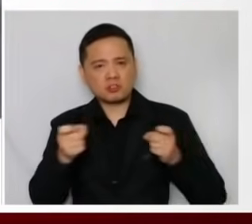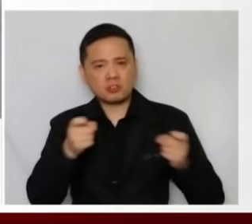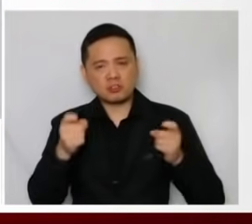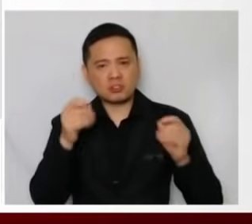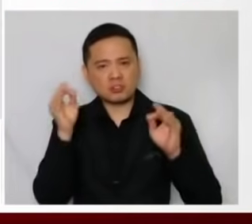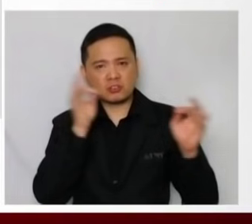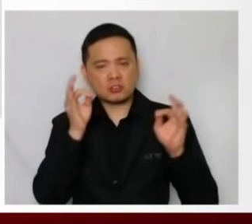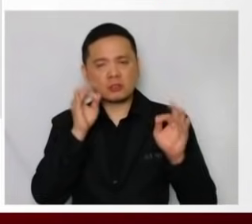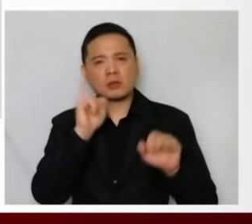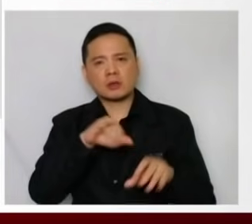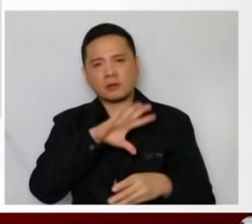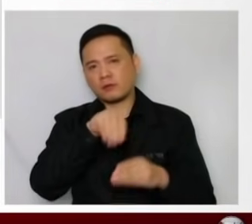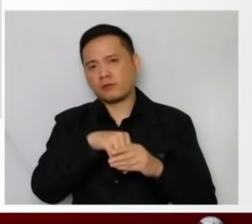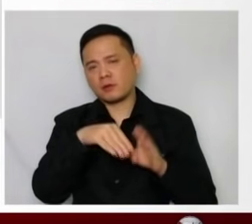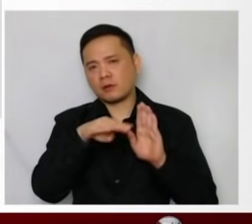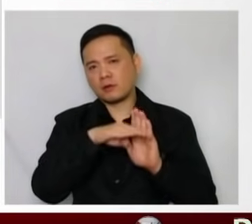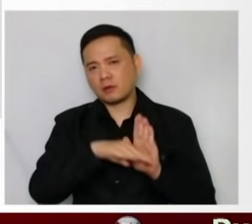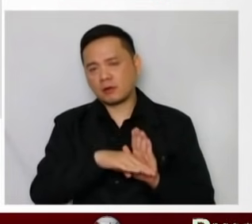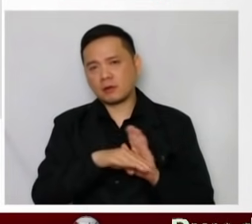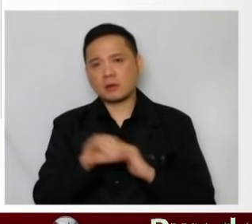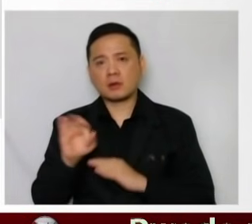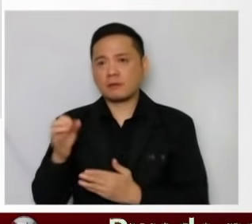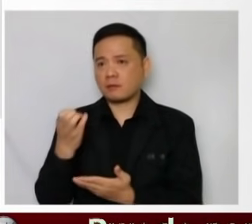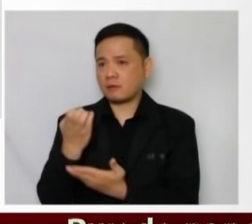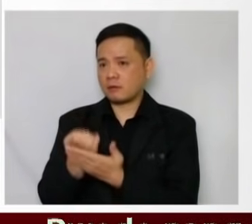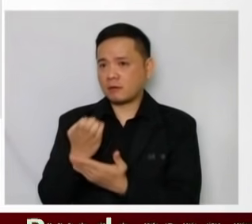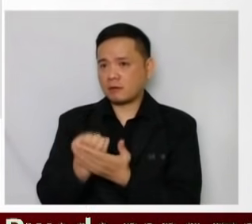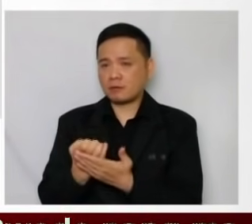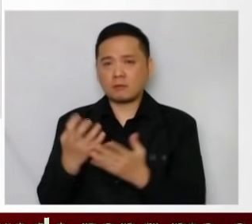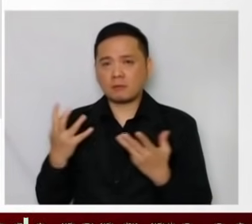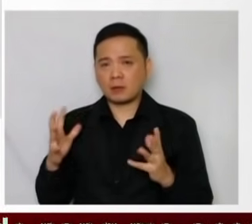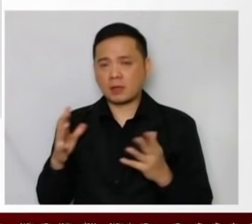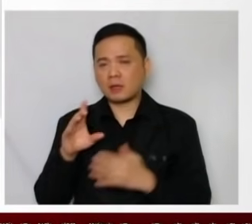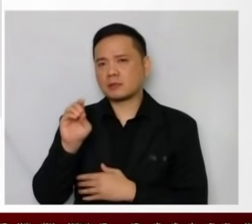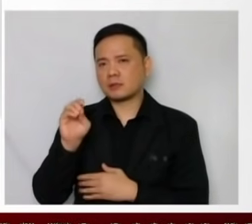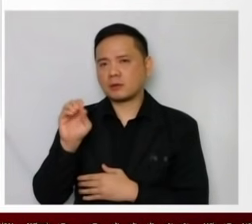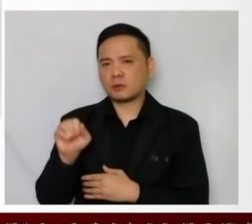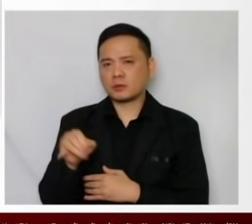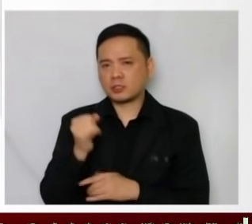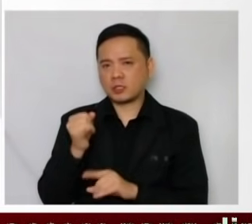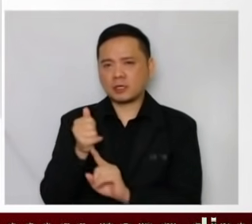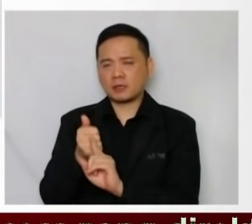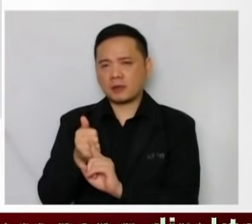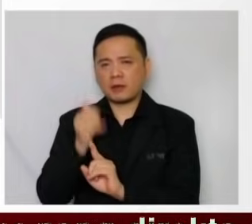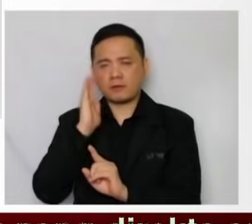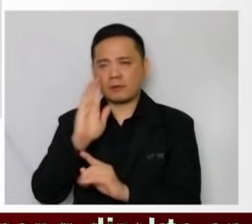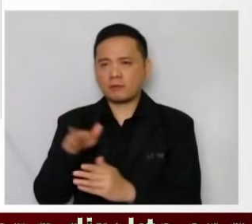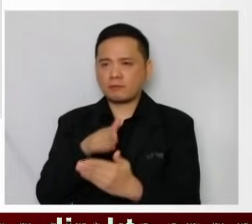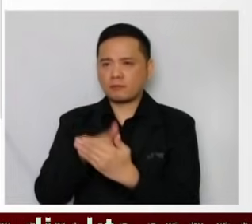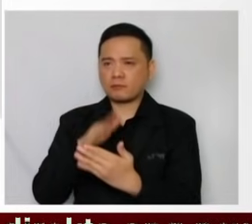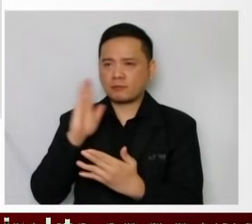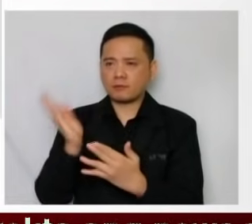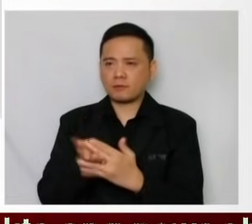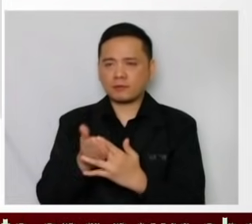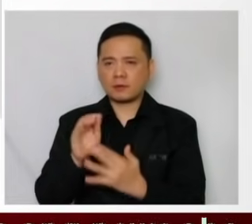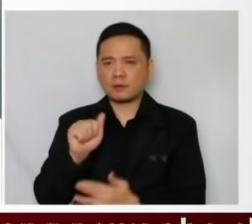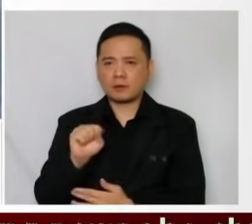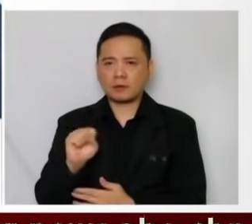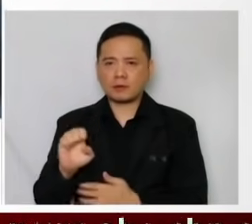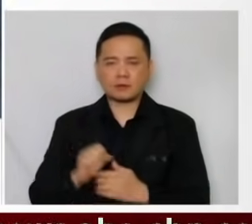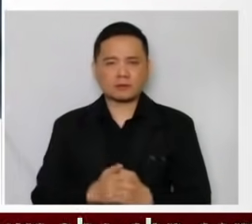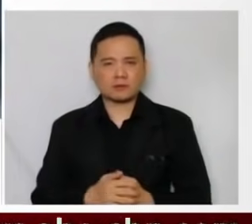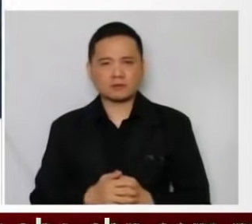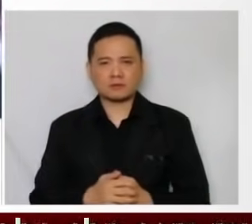aspirant, kung may ebidensya, walang ibang gagawin ng DOJ kundi isang pa ang kaso kahit sino pa masagasaan.